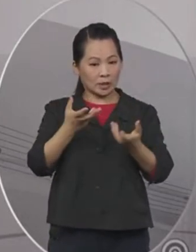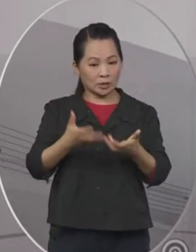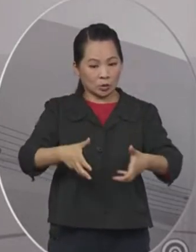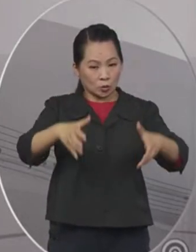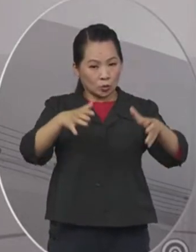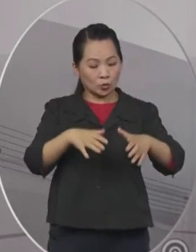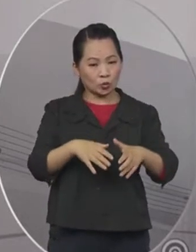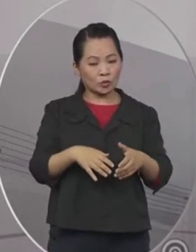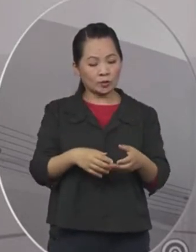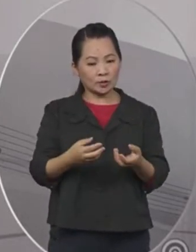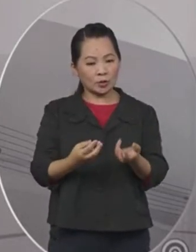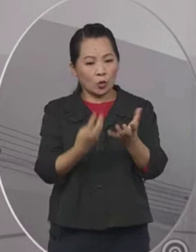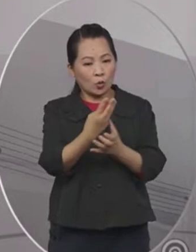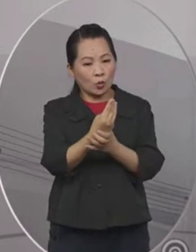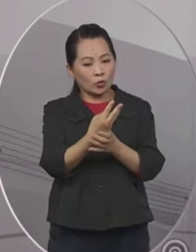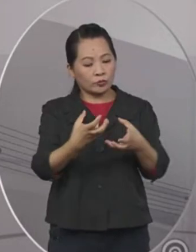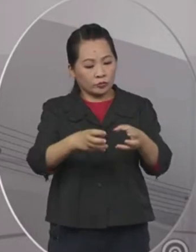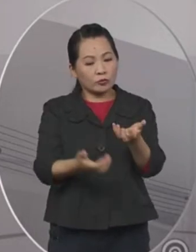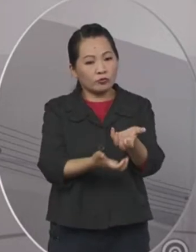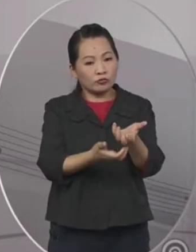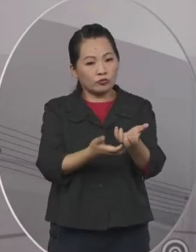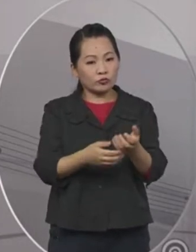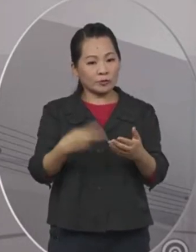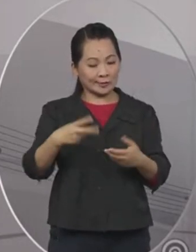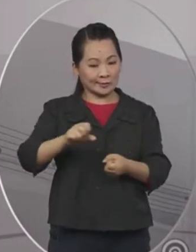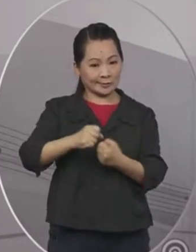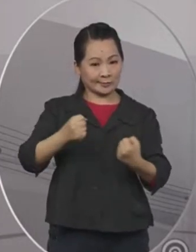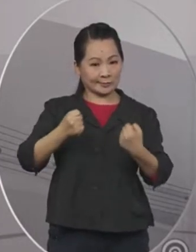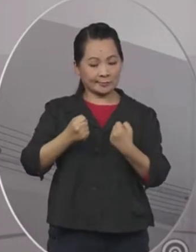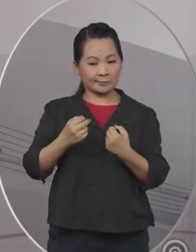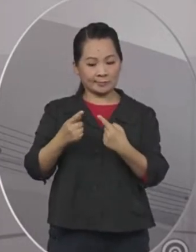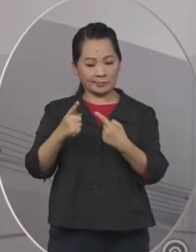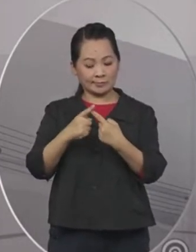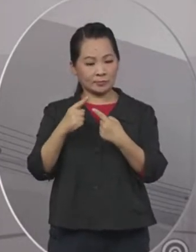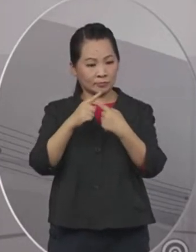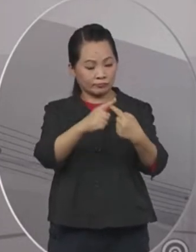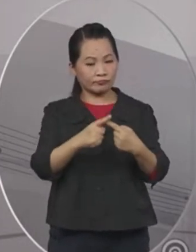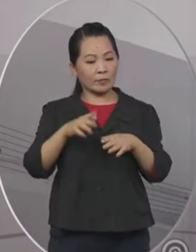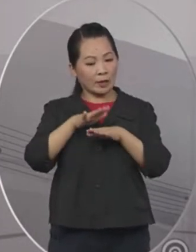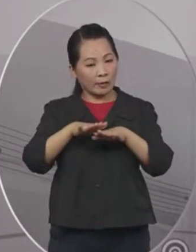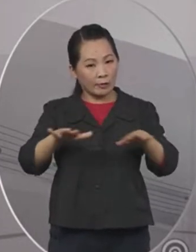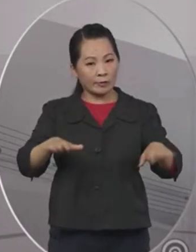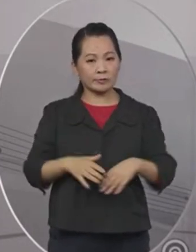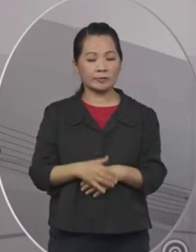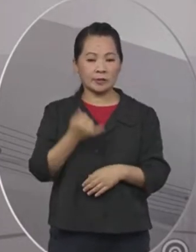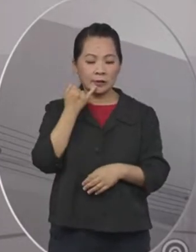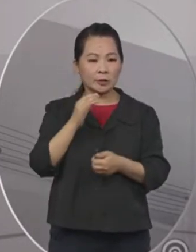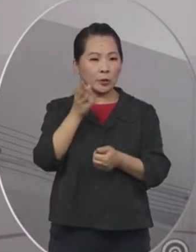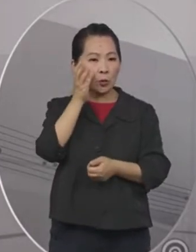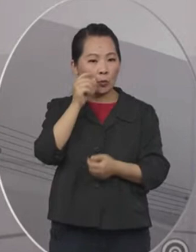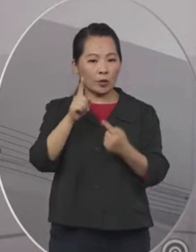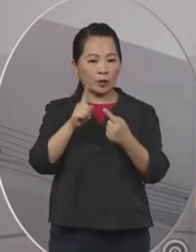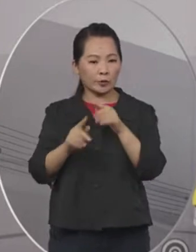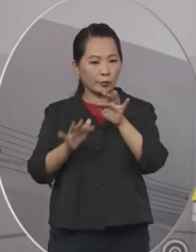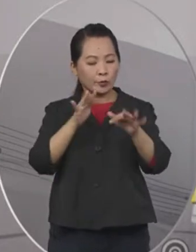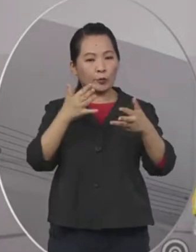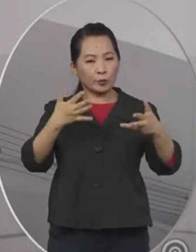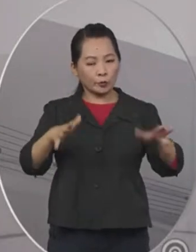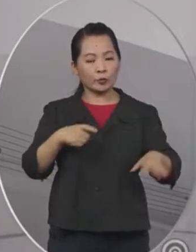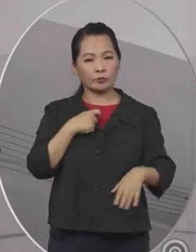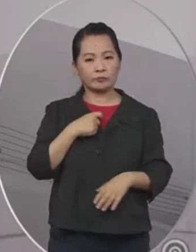泉蛋，并且强化游客安全，以促进北投温泉商圈的观光。